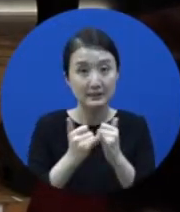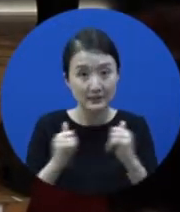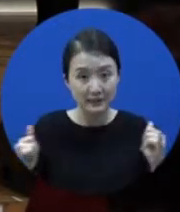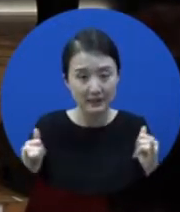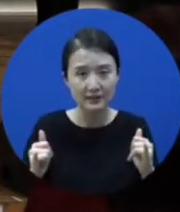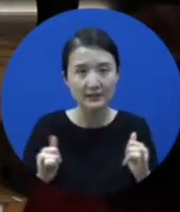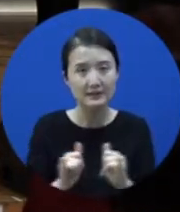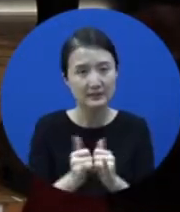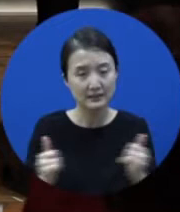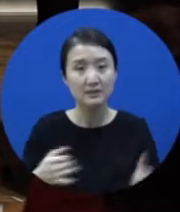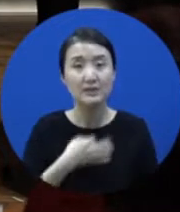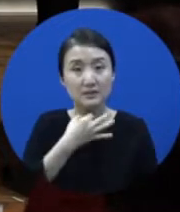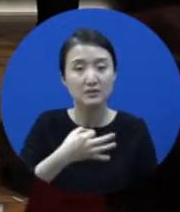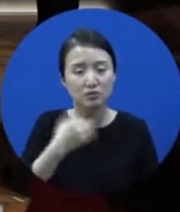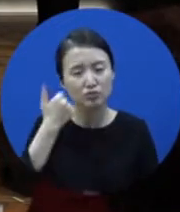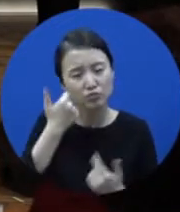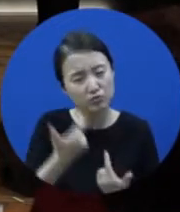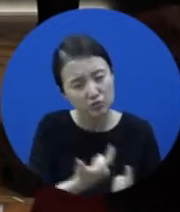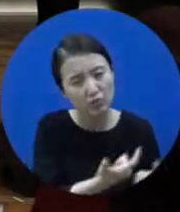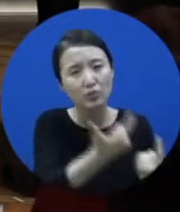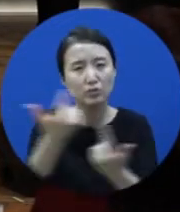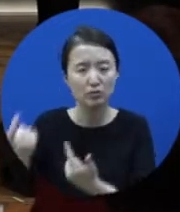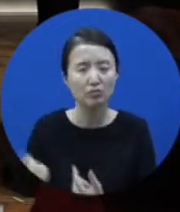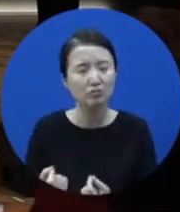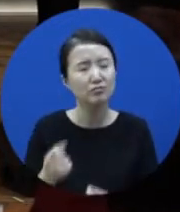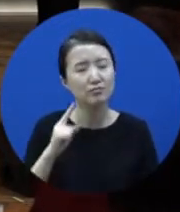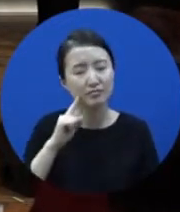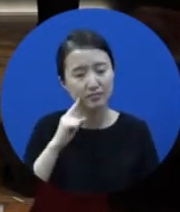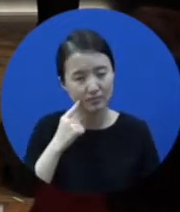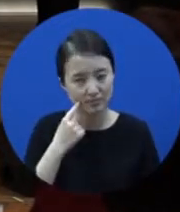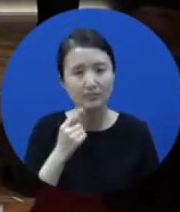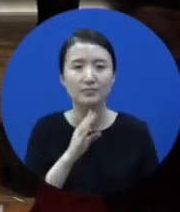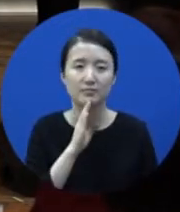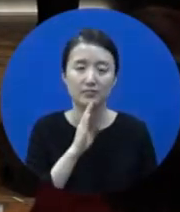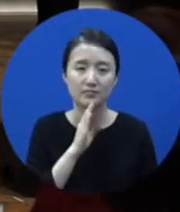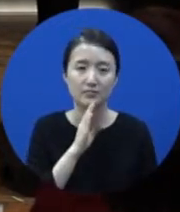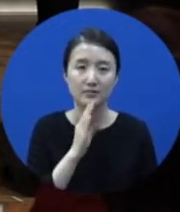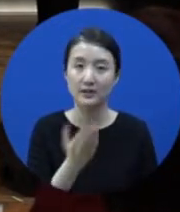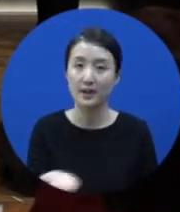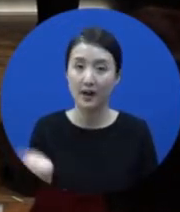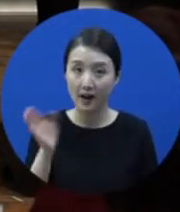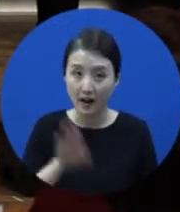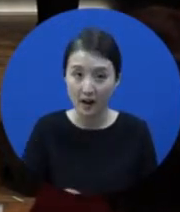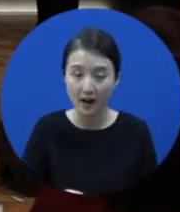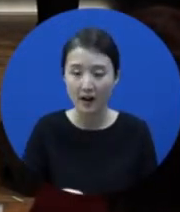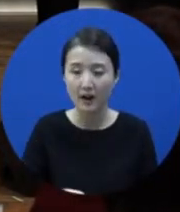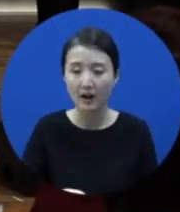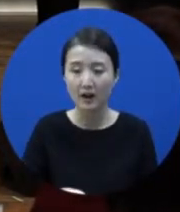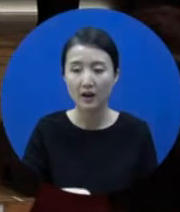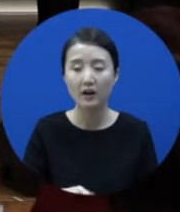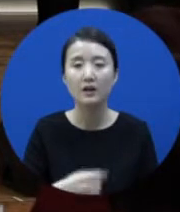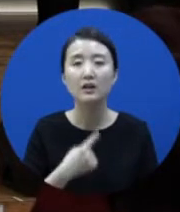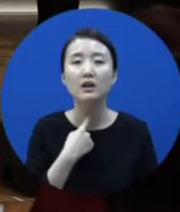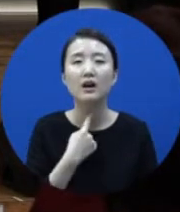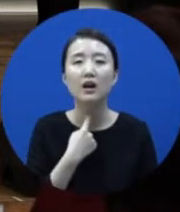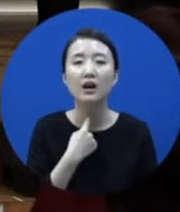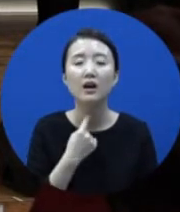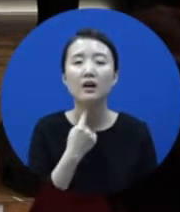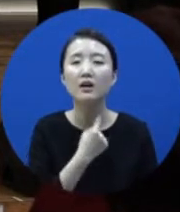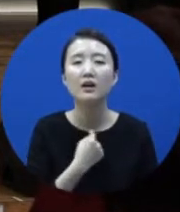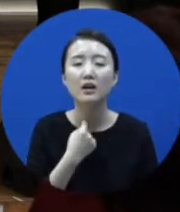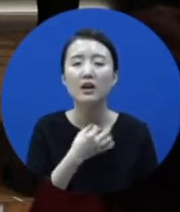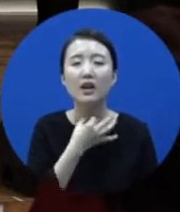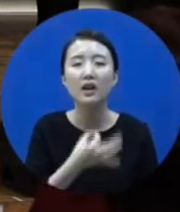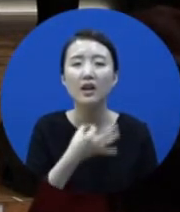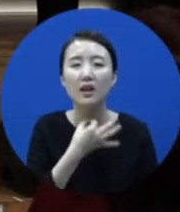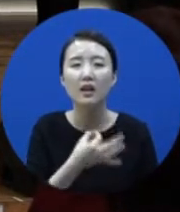목소리는 아름다워요. 그런데 목소리를 말씀하실 때 목으로만 말씀하시는 거예요. 말을 하실 때 목으로